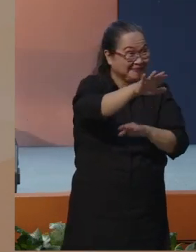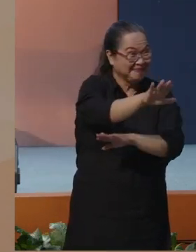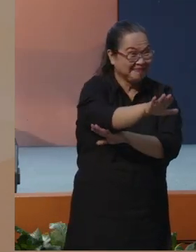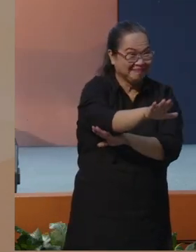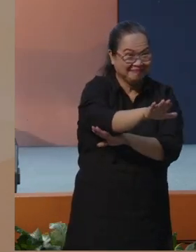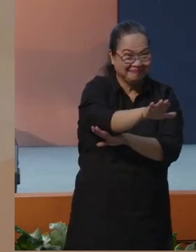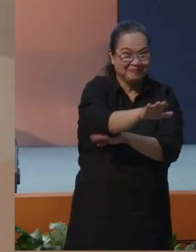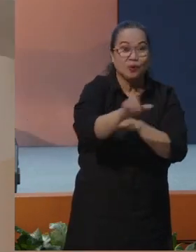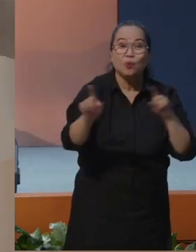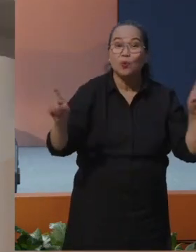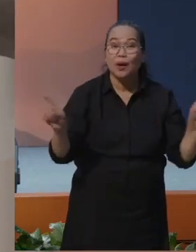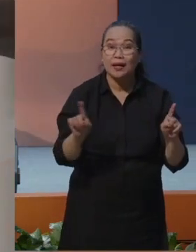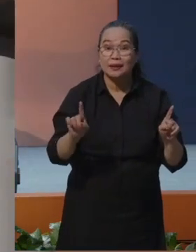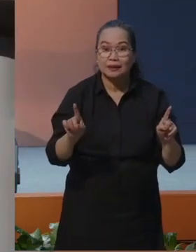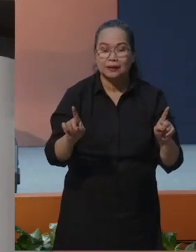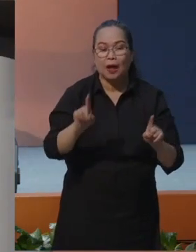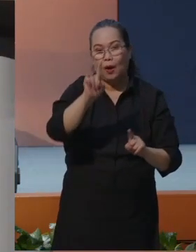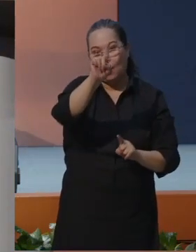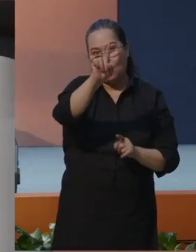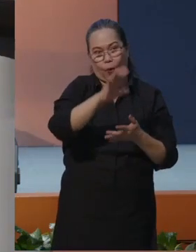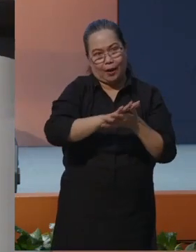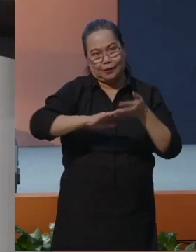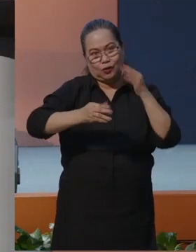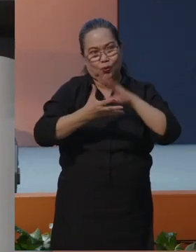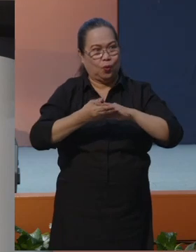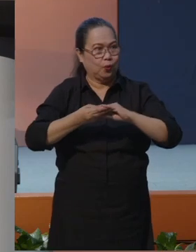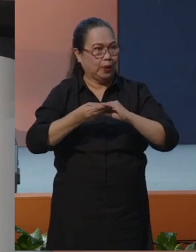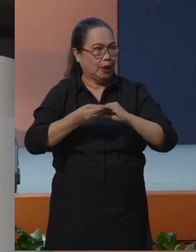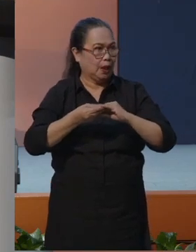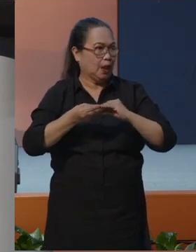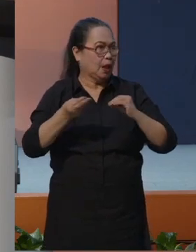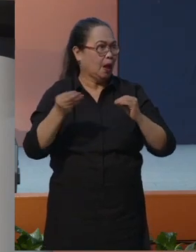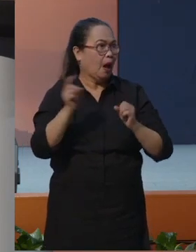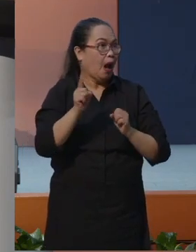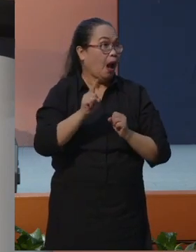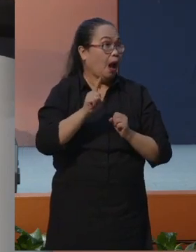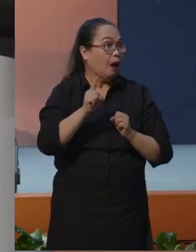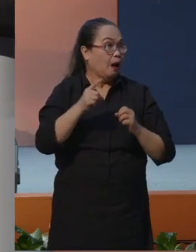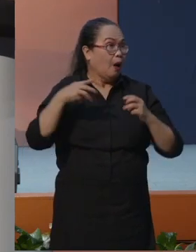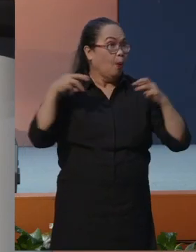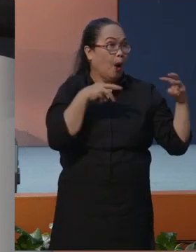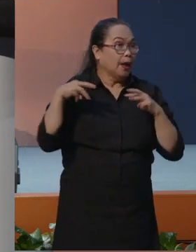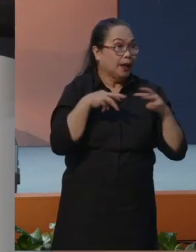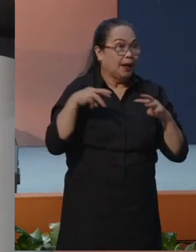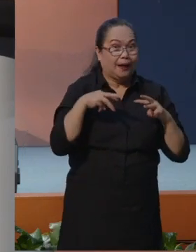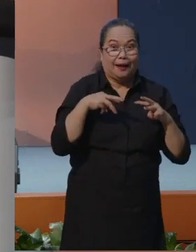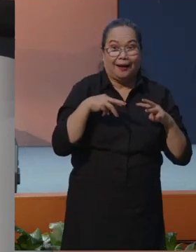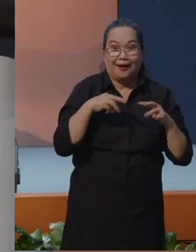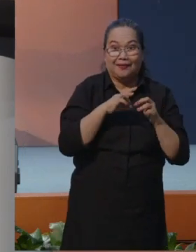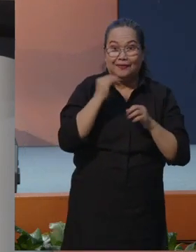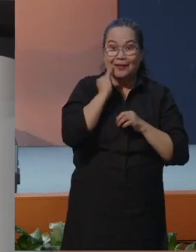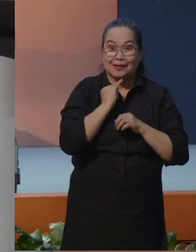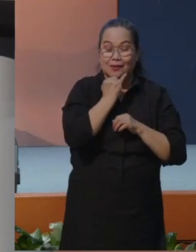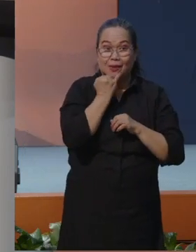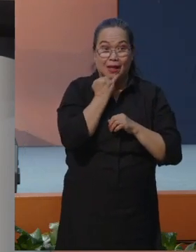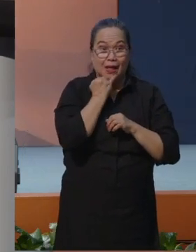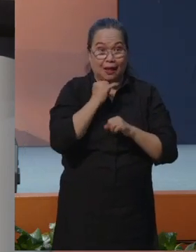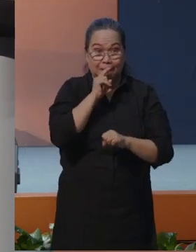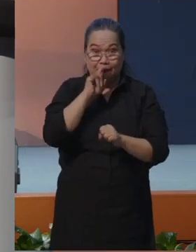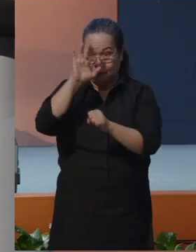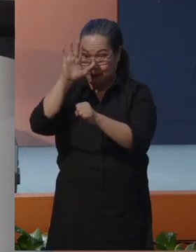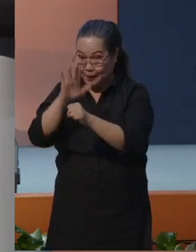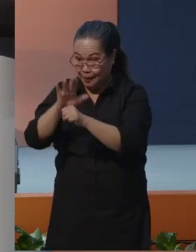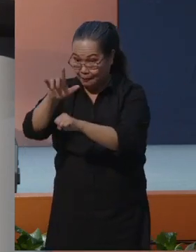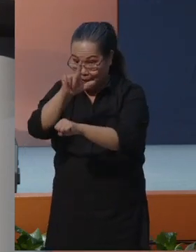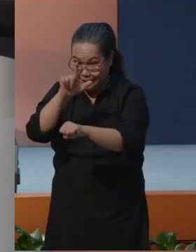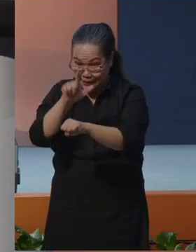na ito ay isang historical na talaan ng pananakop ng Israel ng lupang ipinangako